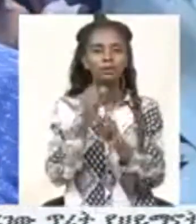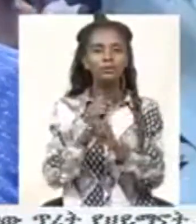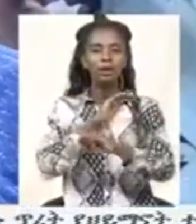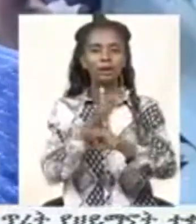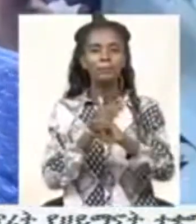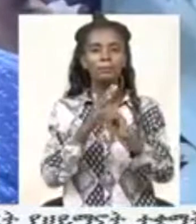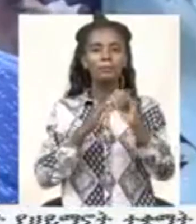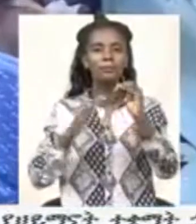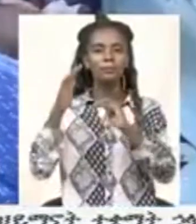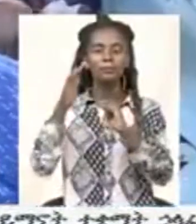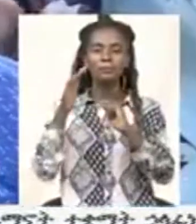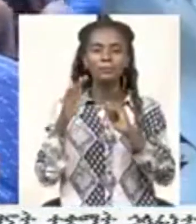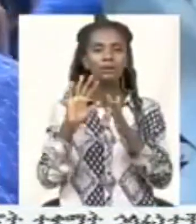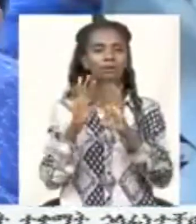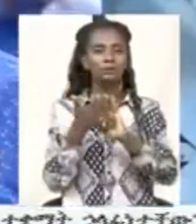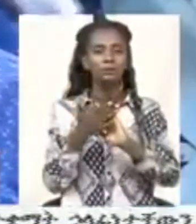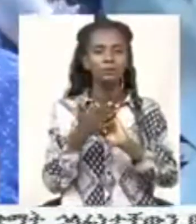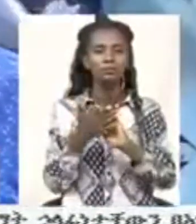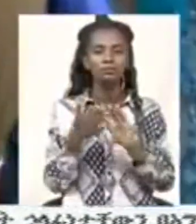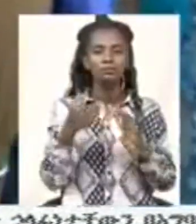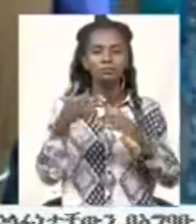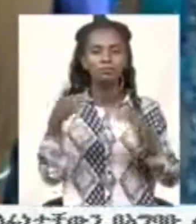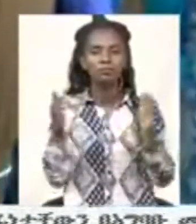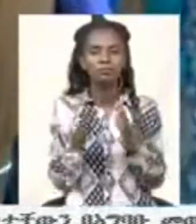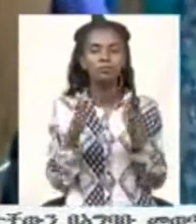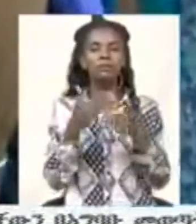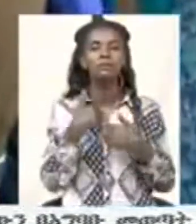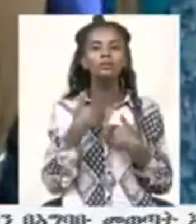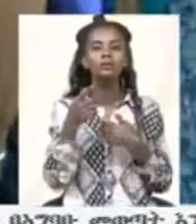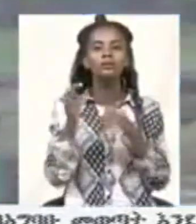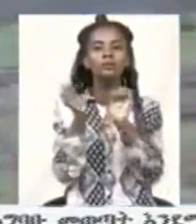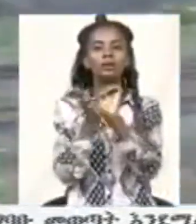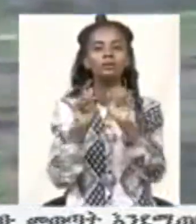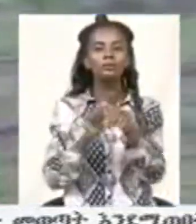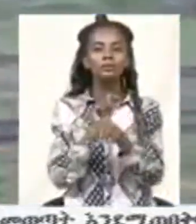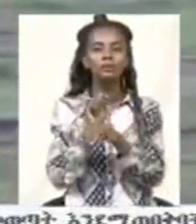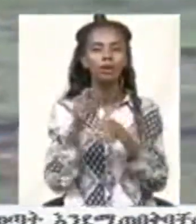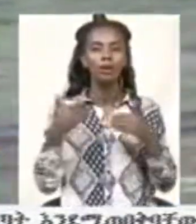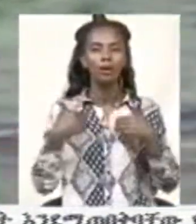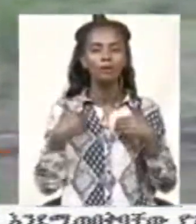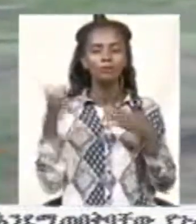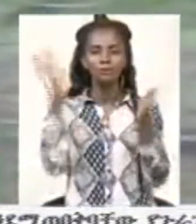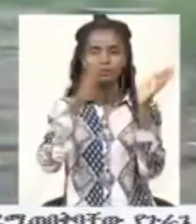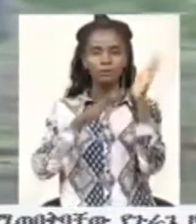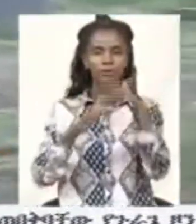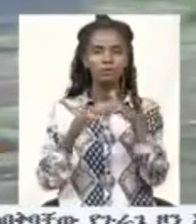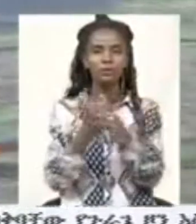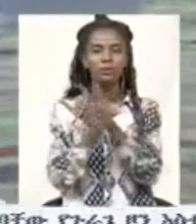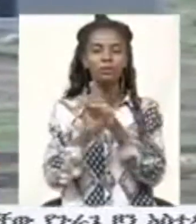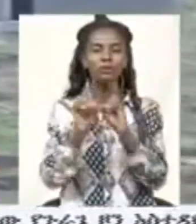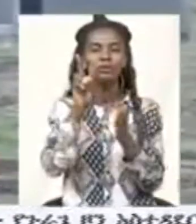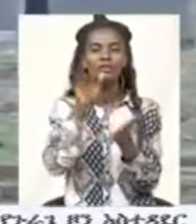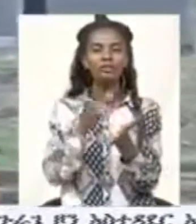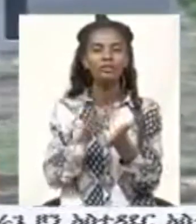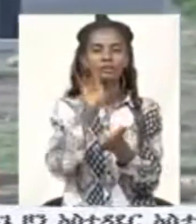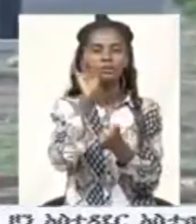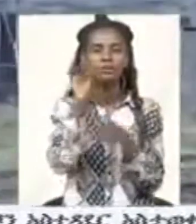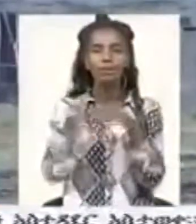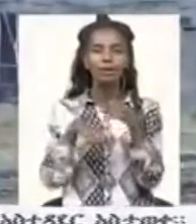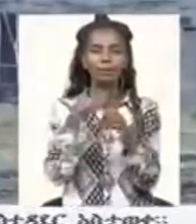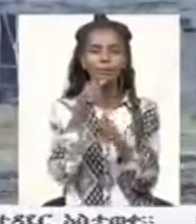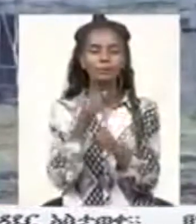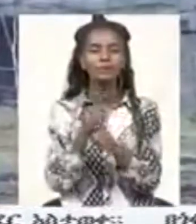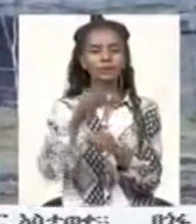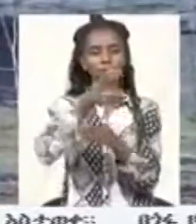ስለሆነ መተፋፈኑ አለ። በዚህም የማረሚያ ተቋሙን ያለበትን ችግር የሚፈታ በ2008 ዓ.ም